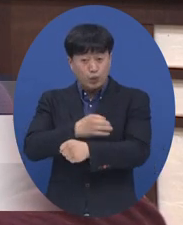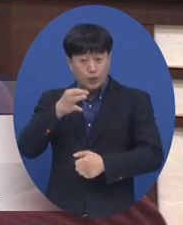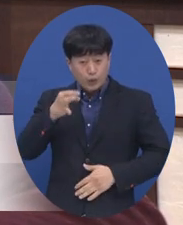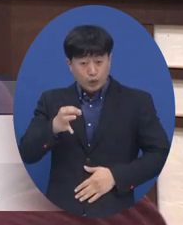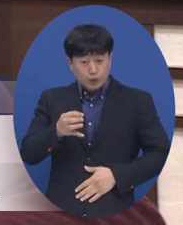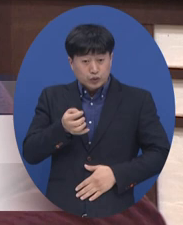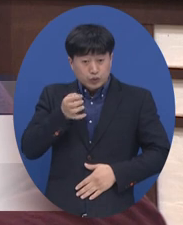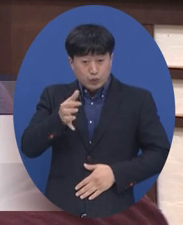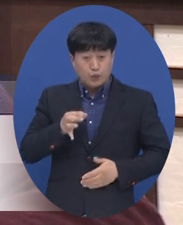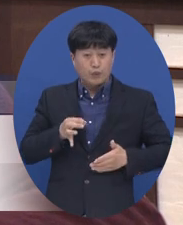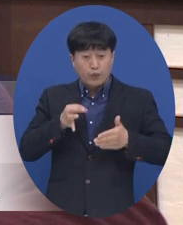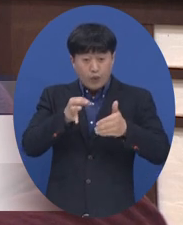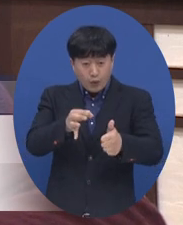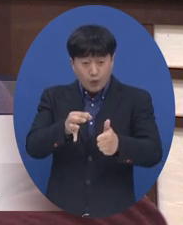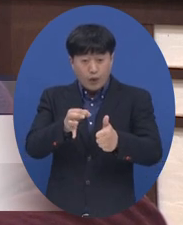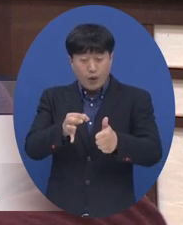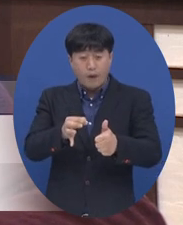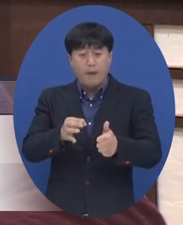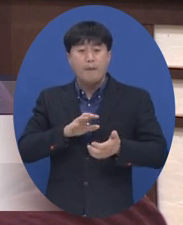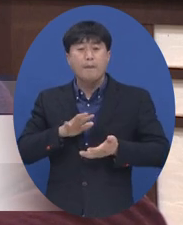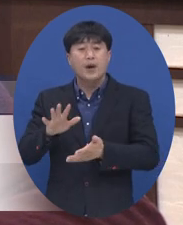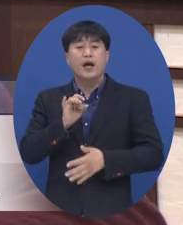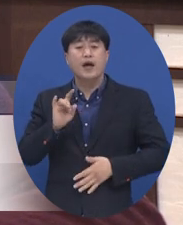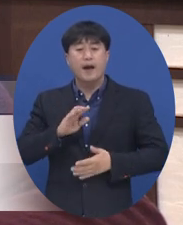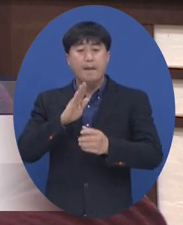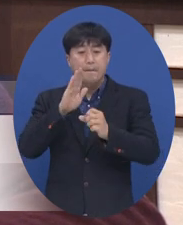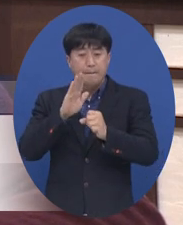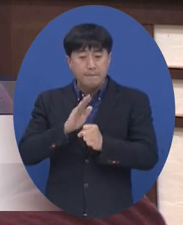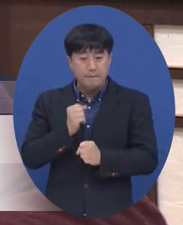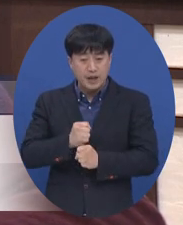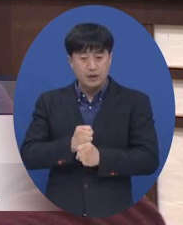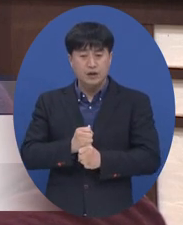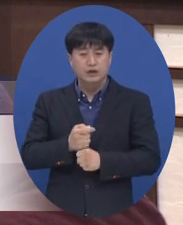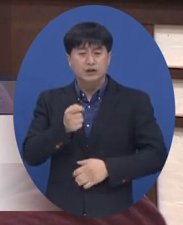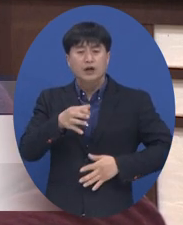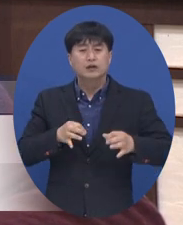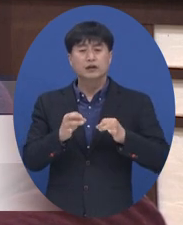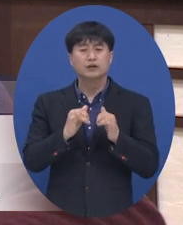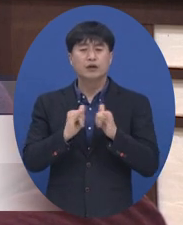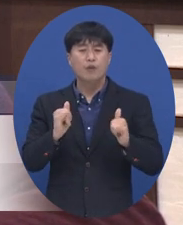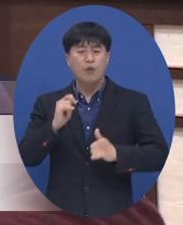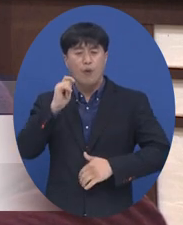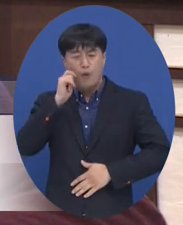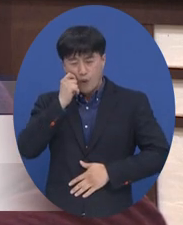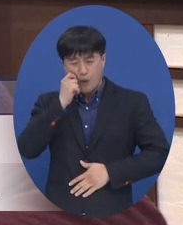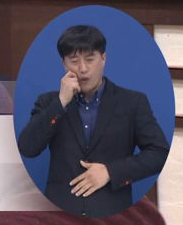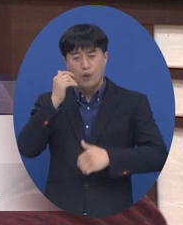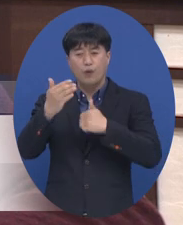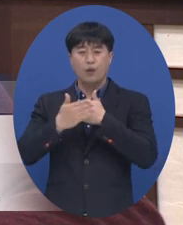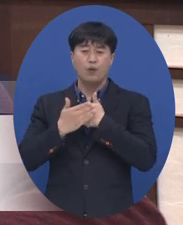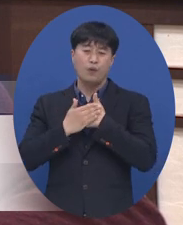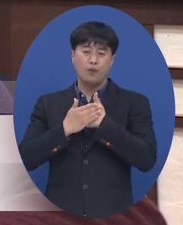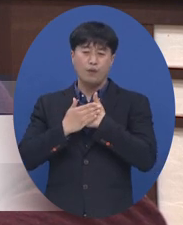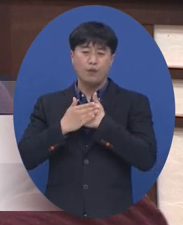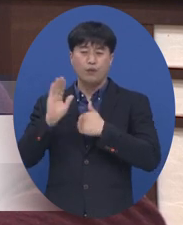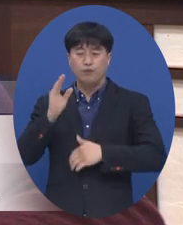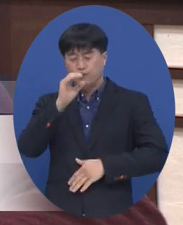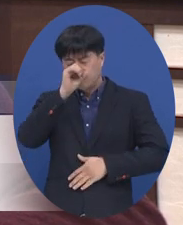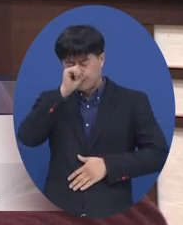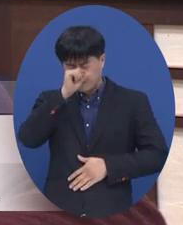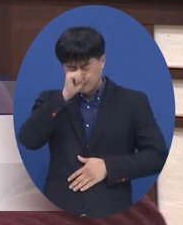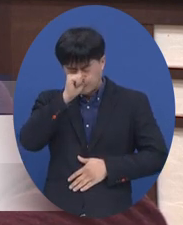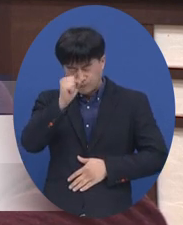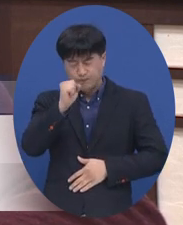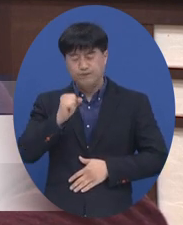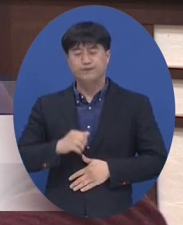나가기 힘든 판에 그렇게 70 를 점쳐 없게 할 때 있는 이 잎의 자라 앱을 만들어